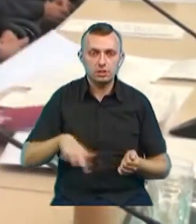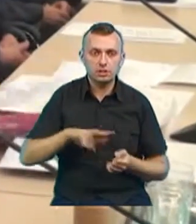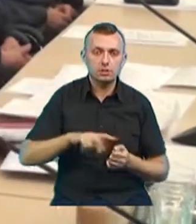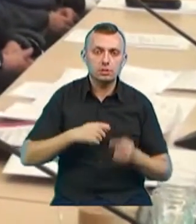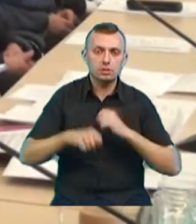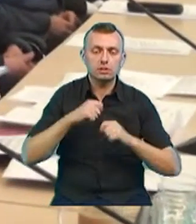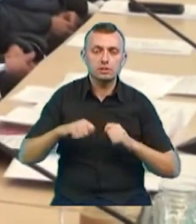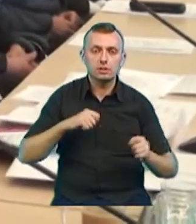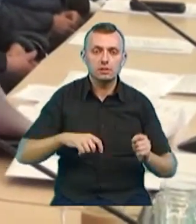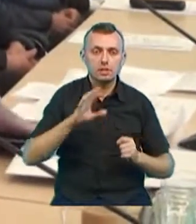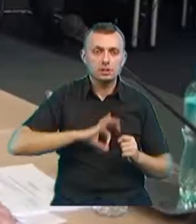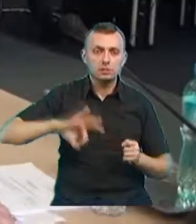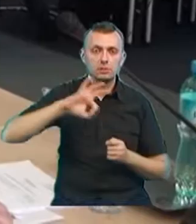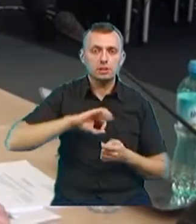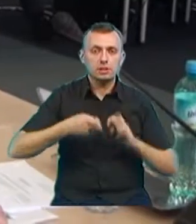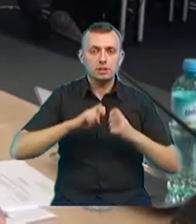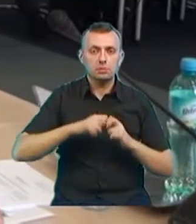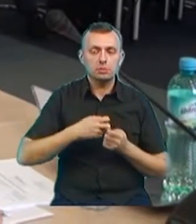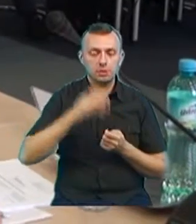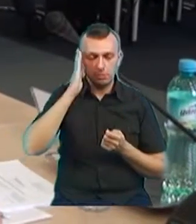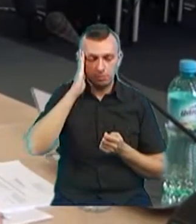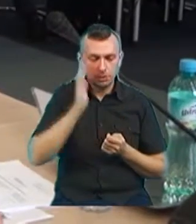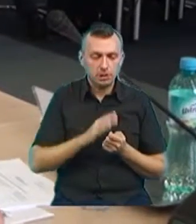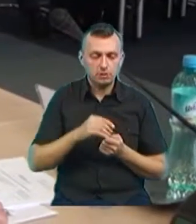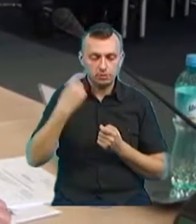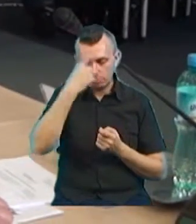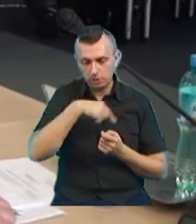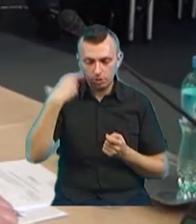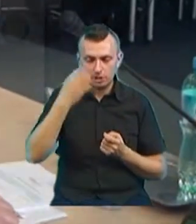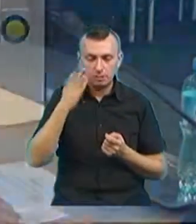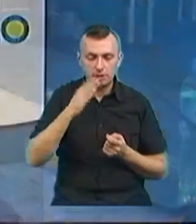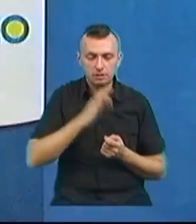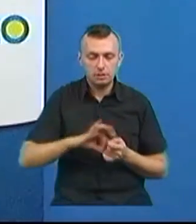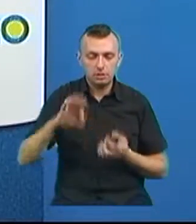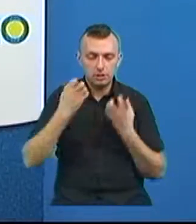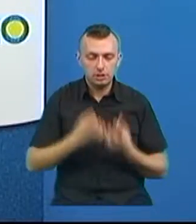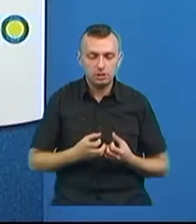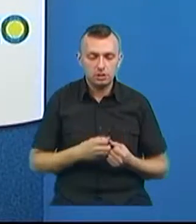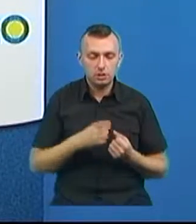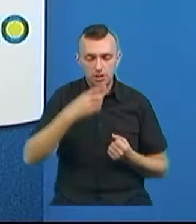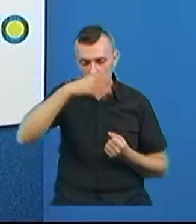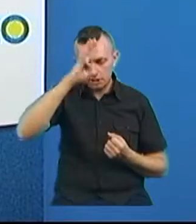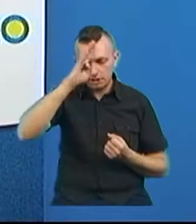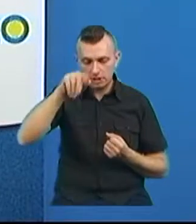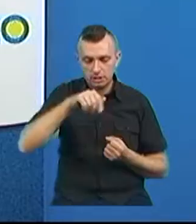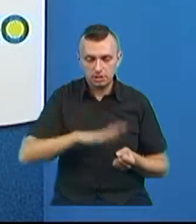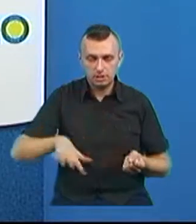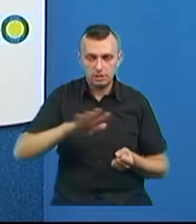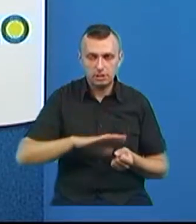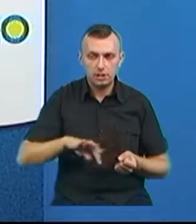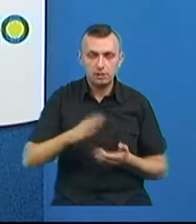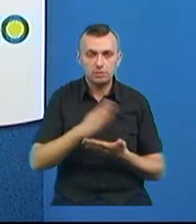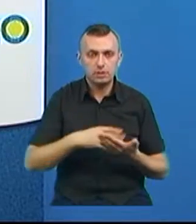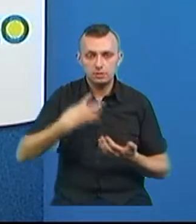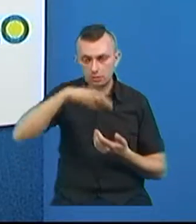edukacja, sprawy związane z zabytkami, a także rozwiązywanie bieżących problemów mieszkańców. Pogoda sprzyjała przeprowadzonym dziś w